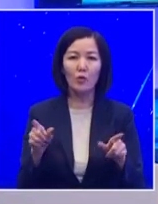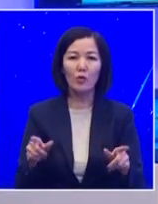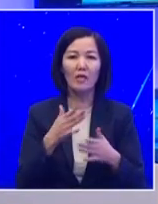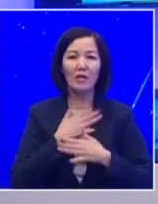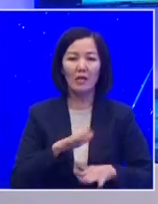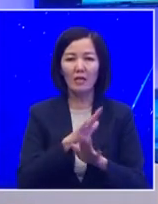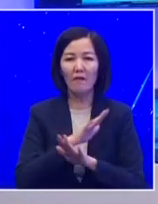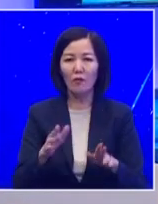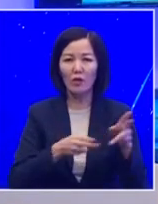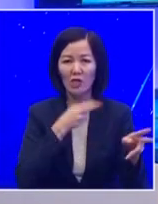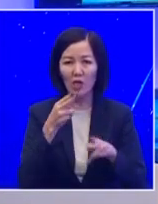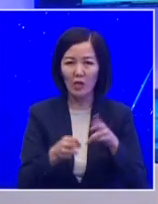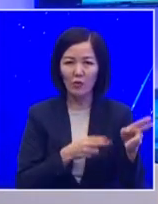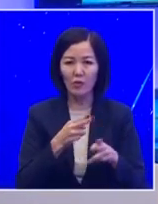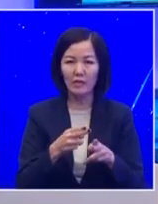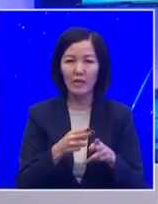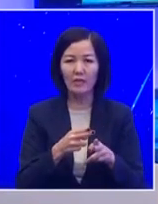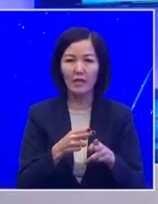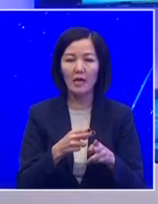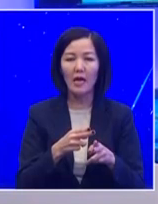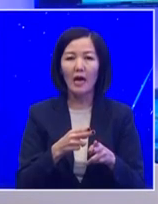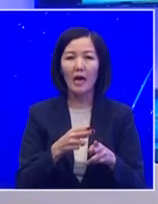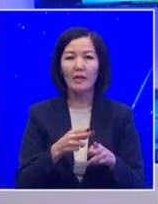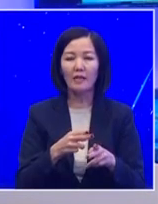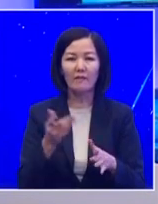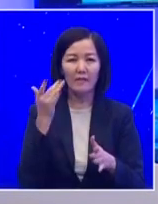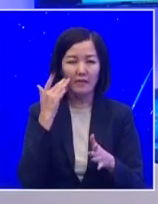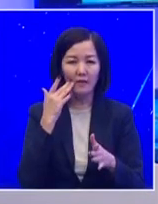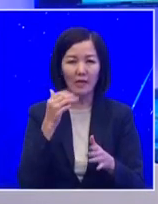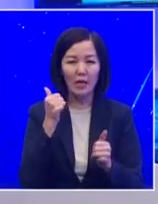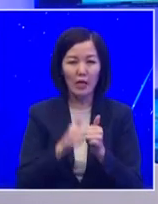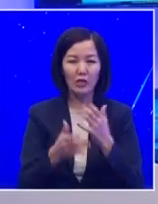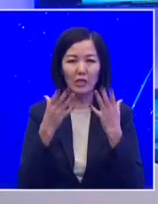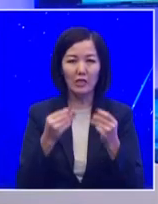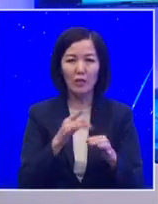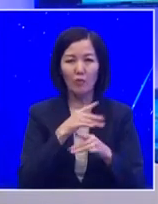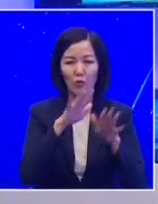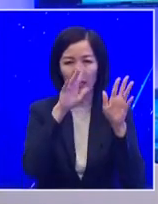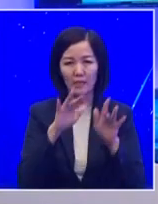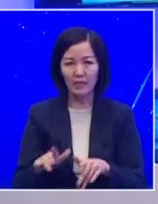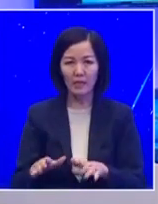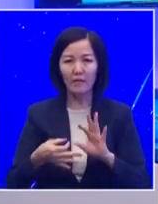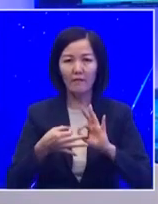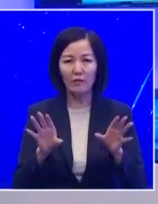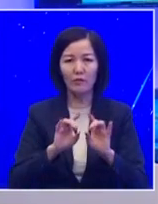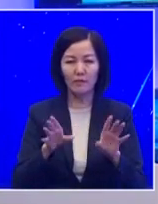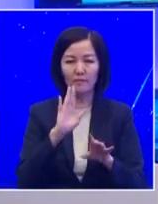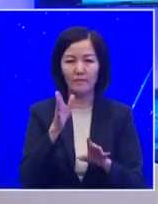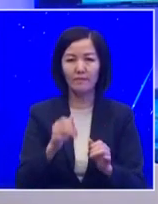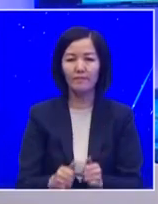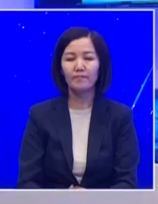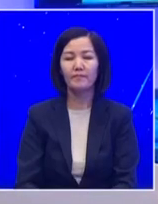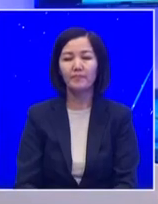коммунальных служб. В свою очередь коммунальщики ссылаются на обильные снегопады. Наш корреспондент Кульмира Тимиргалиева выслушала